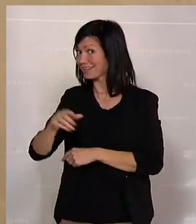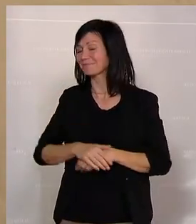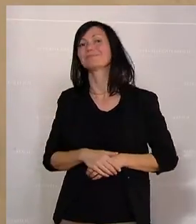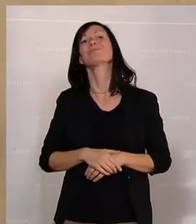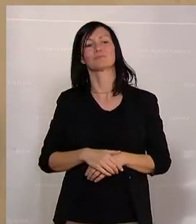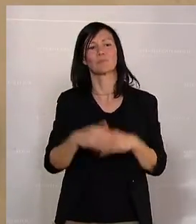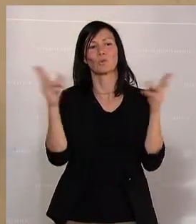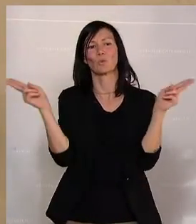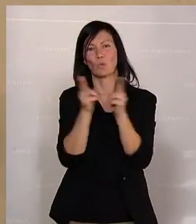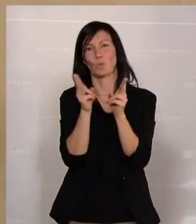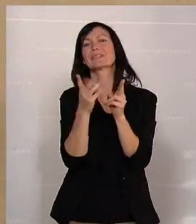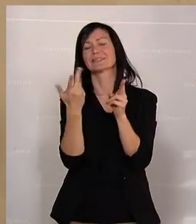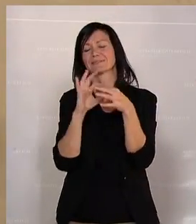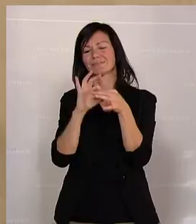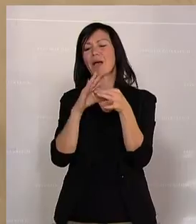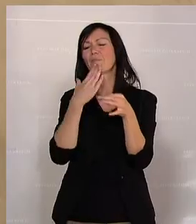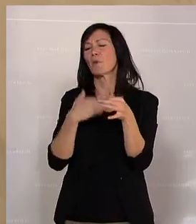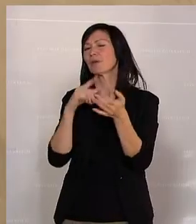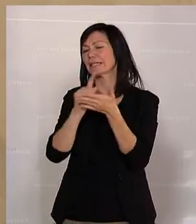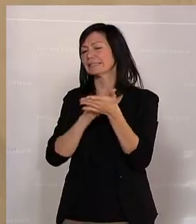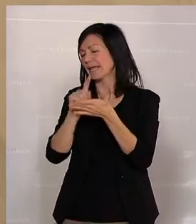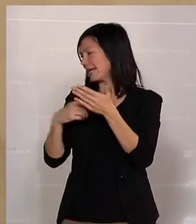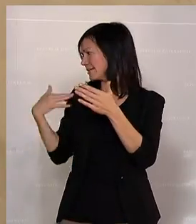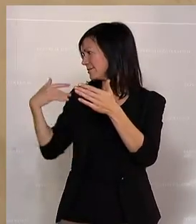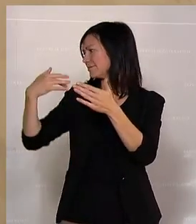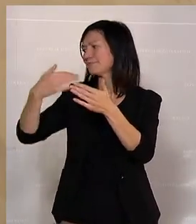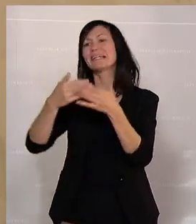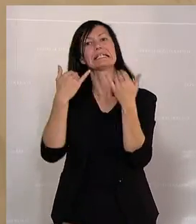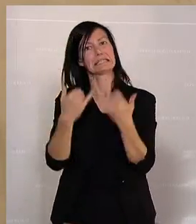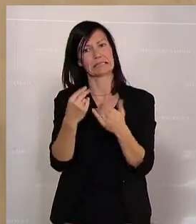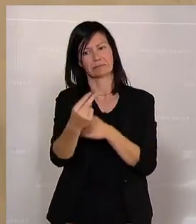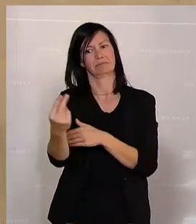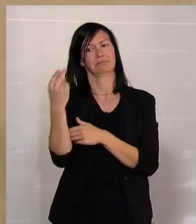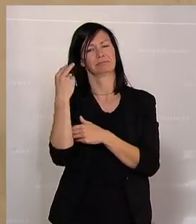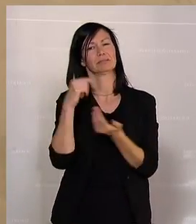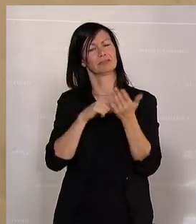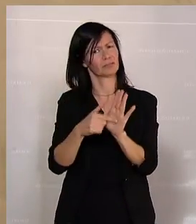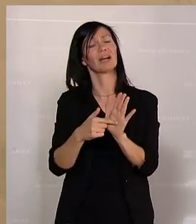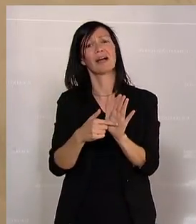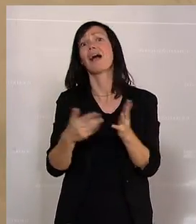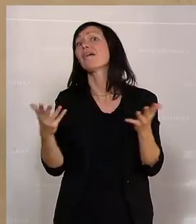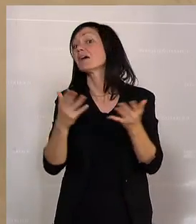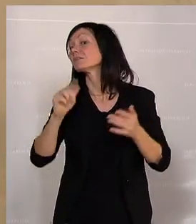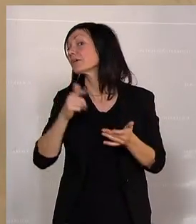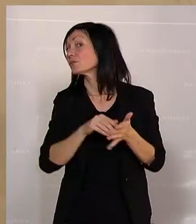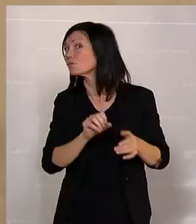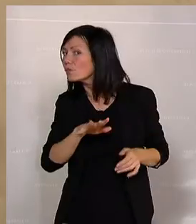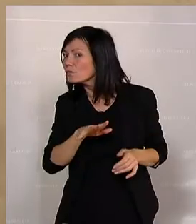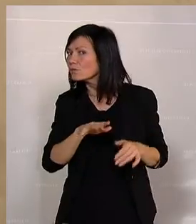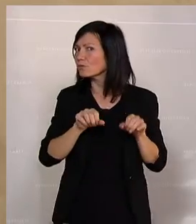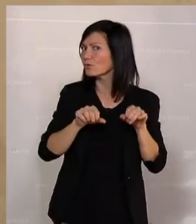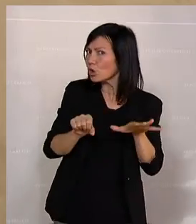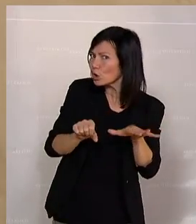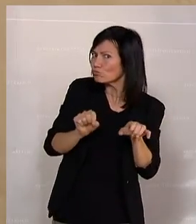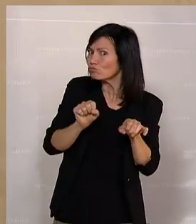Streifzug in dieser Zeit wahrzunehmen, nämlich was so passiert ist im Jahre 2015,